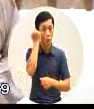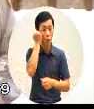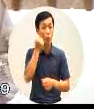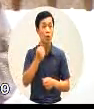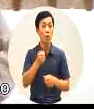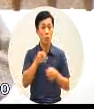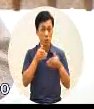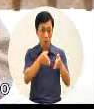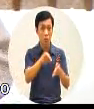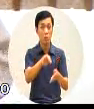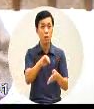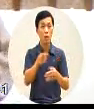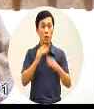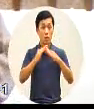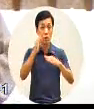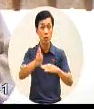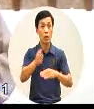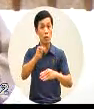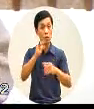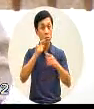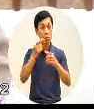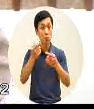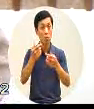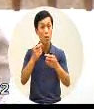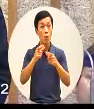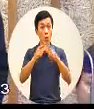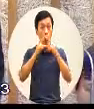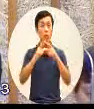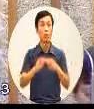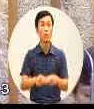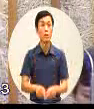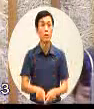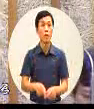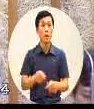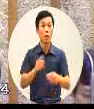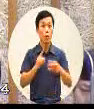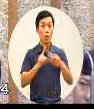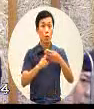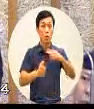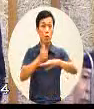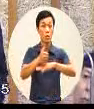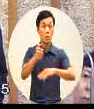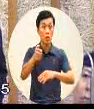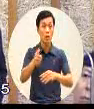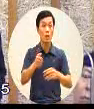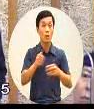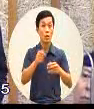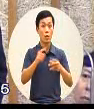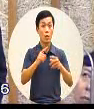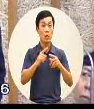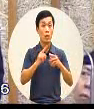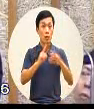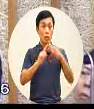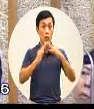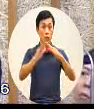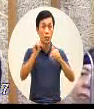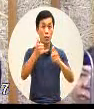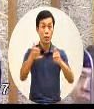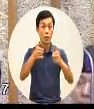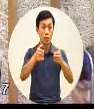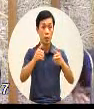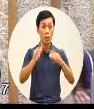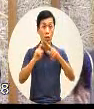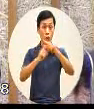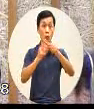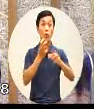法来？ 局长当然， 好，谢谢主席，谢谢郑议员。开始是这个中央的，这个政